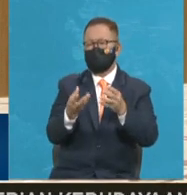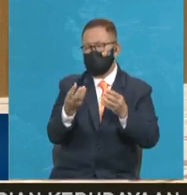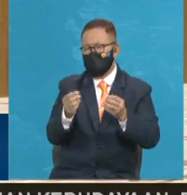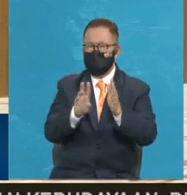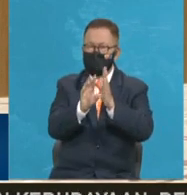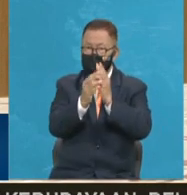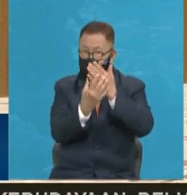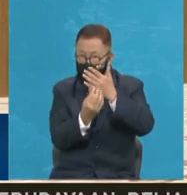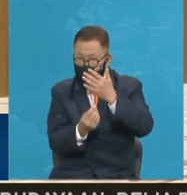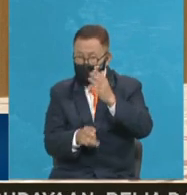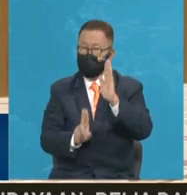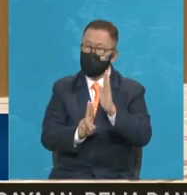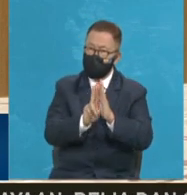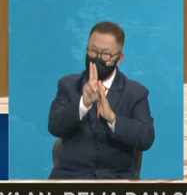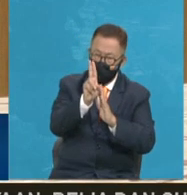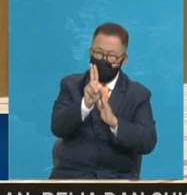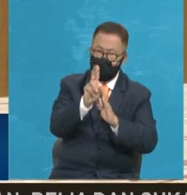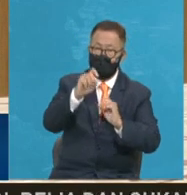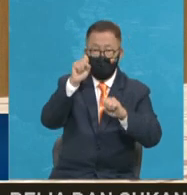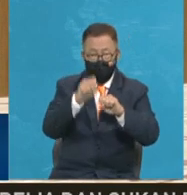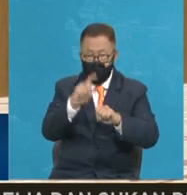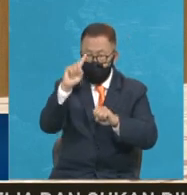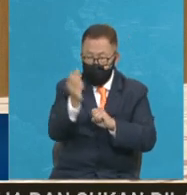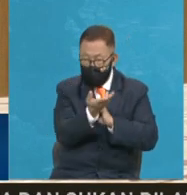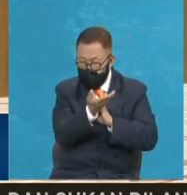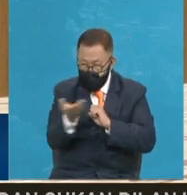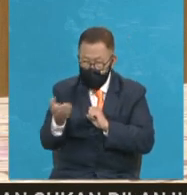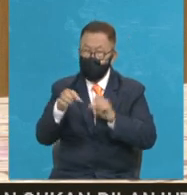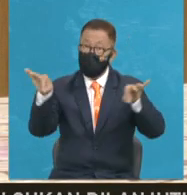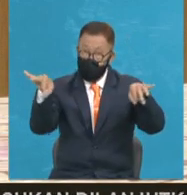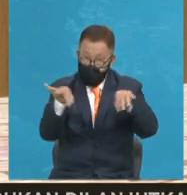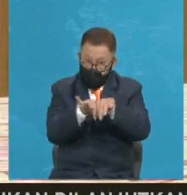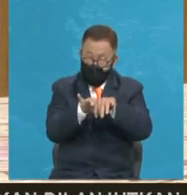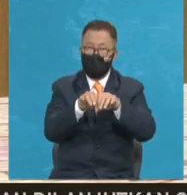kekurangan penghasilan ialah menjanjikan bekalan parang anishop